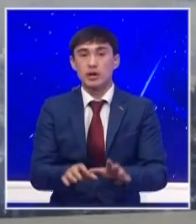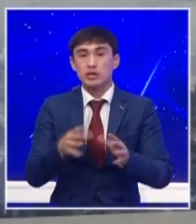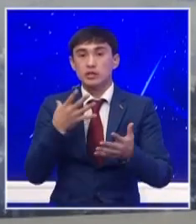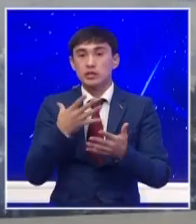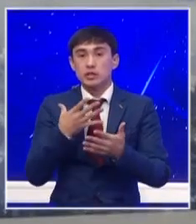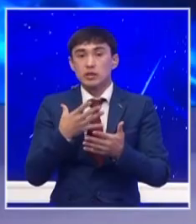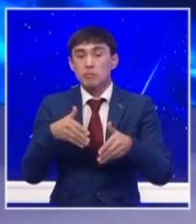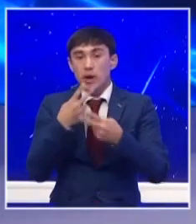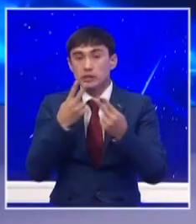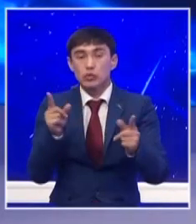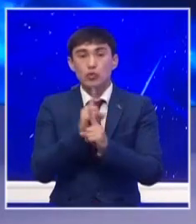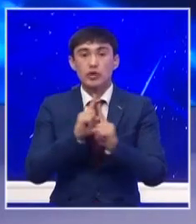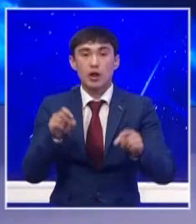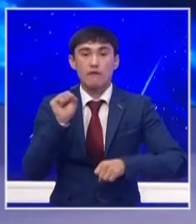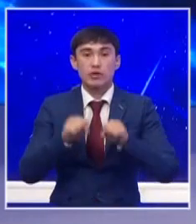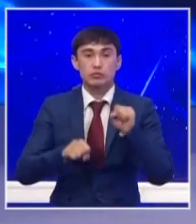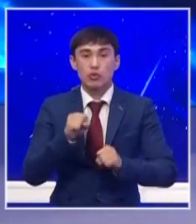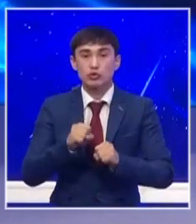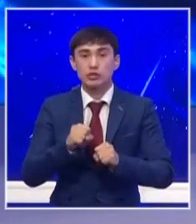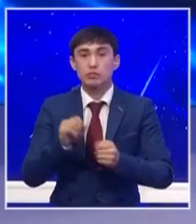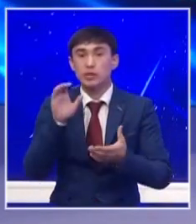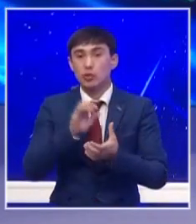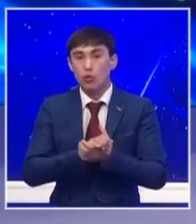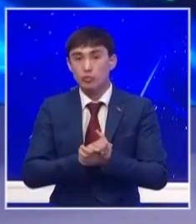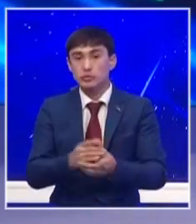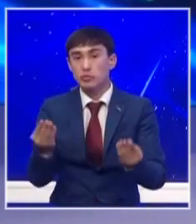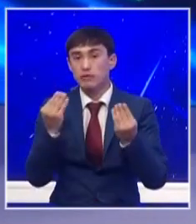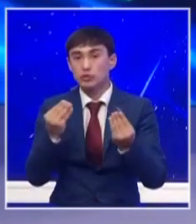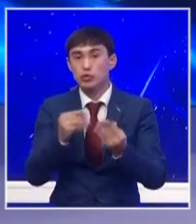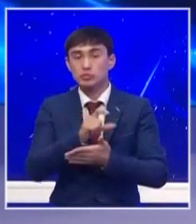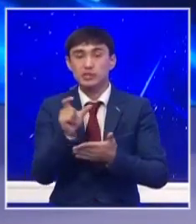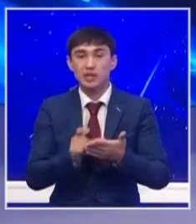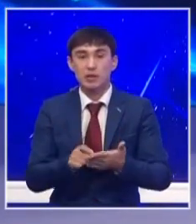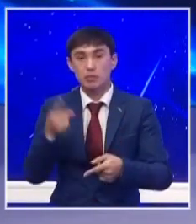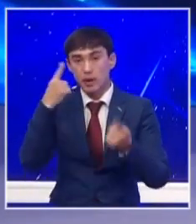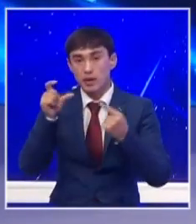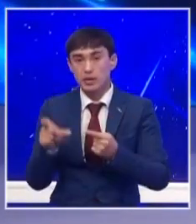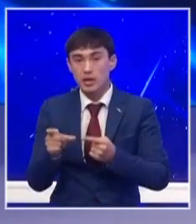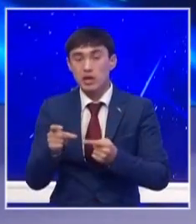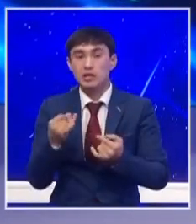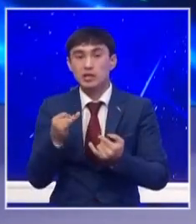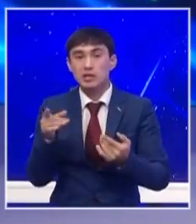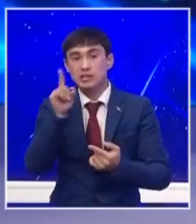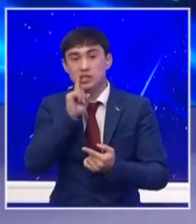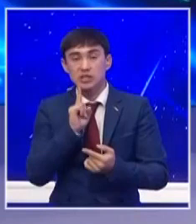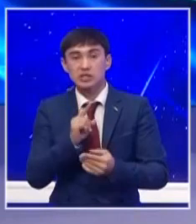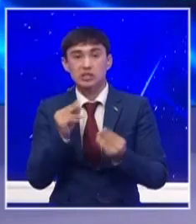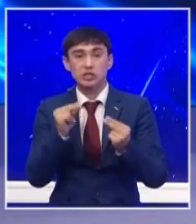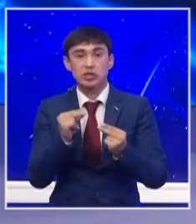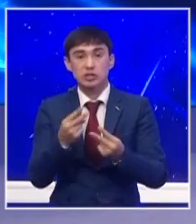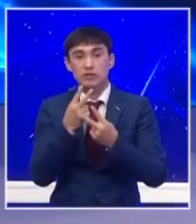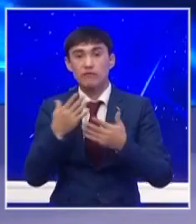в свою очередь представилась уникальная возможность не только познакомиться с превосходными стихами поэта но и насладиться их